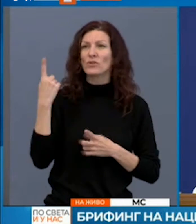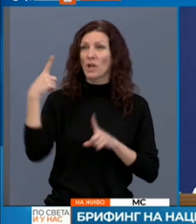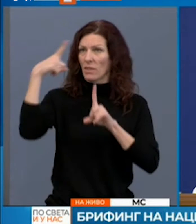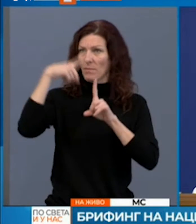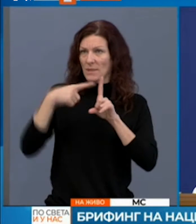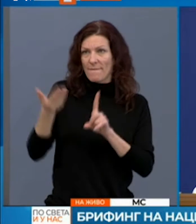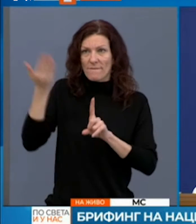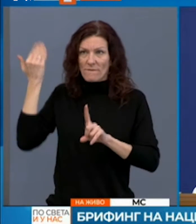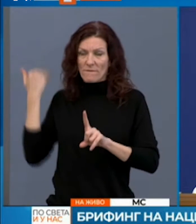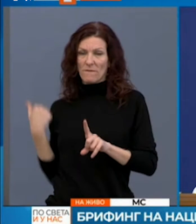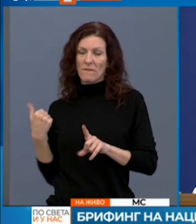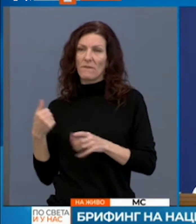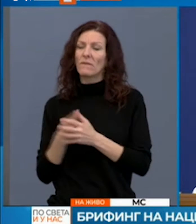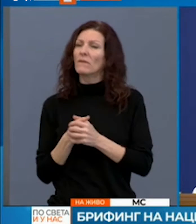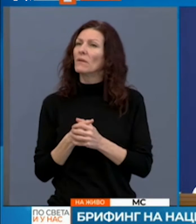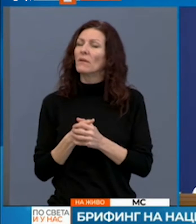месец,